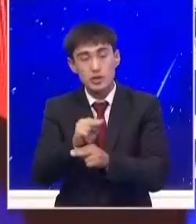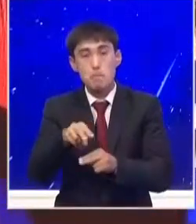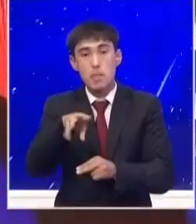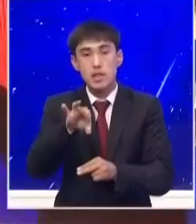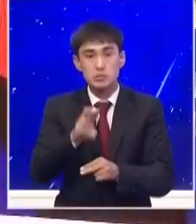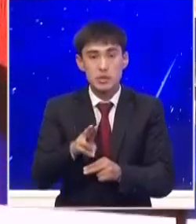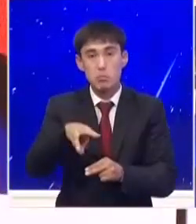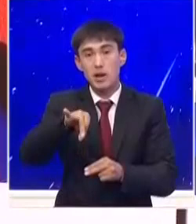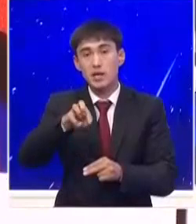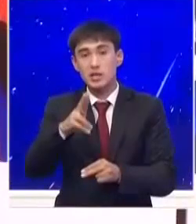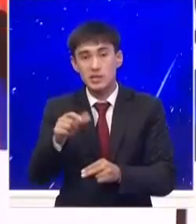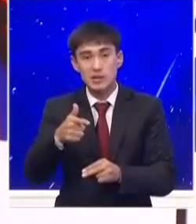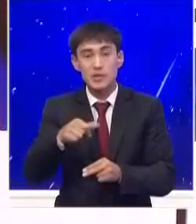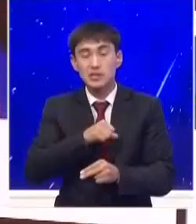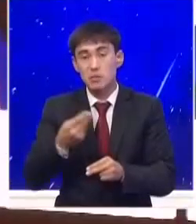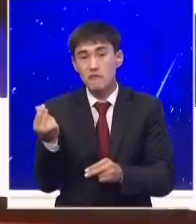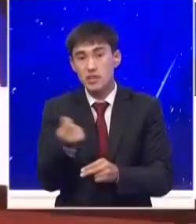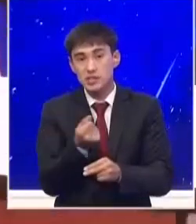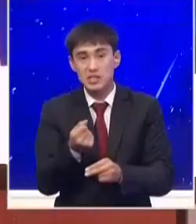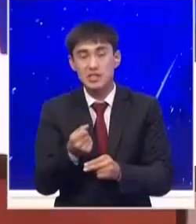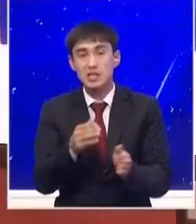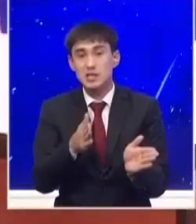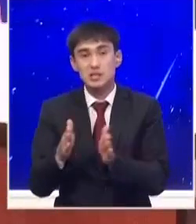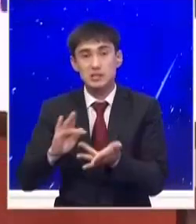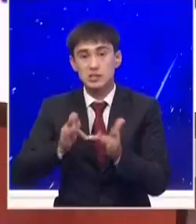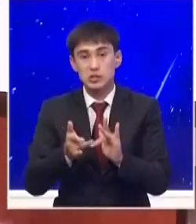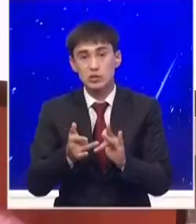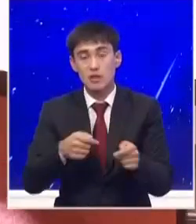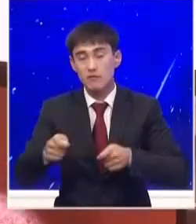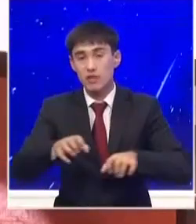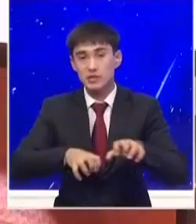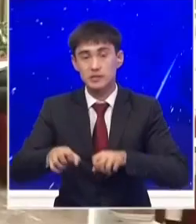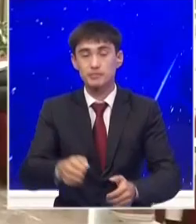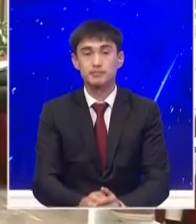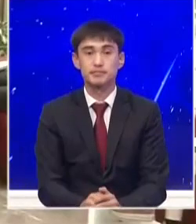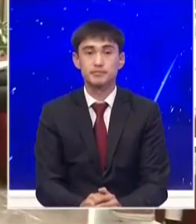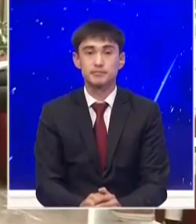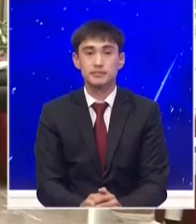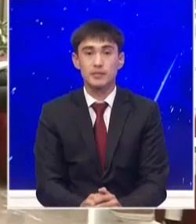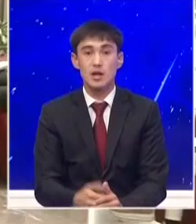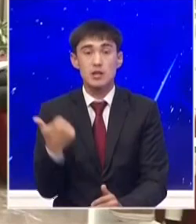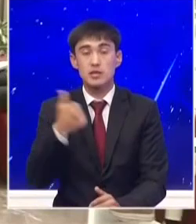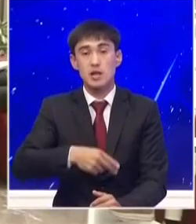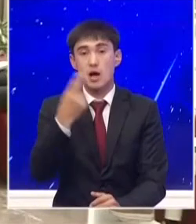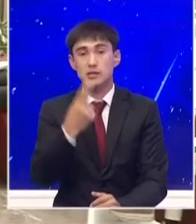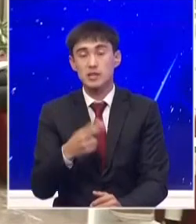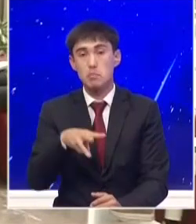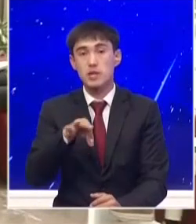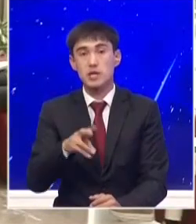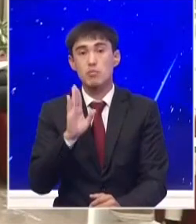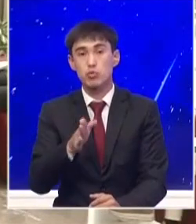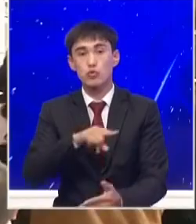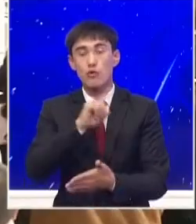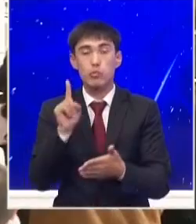менеджменту, маркетингу, самофинансированию и дистанцированию от власти. В рамках недели «Астана Медиа Уик» будут